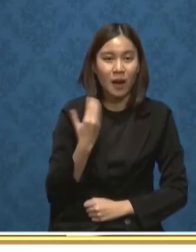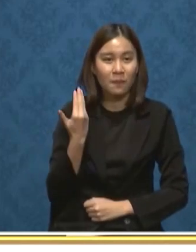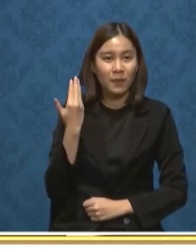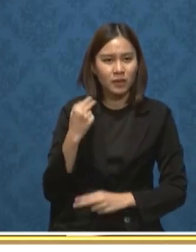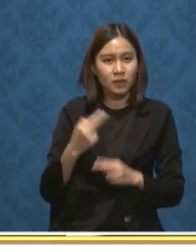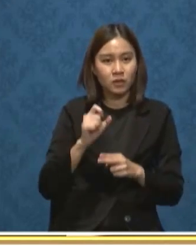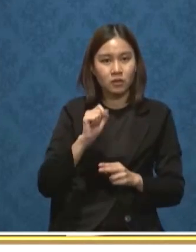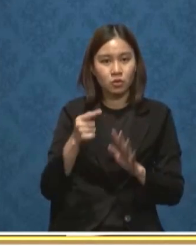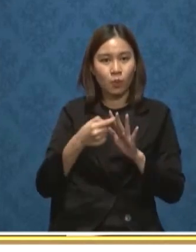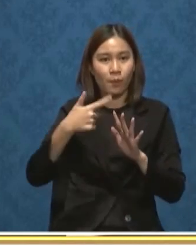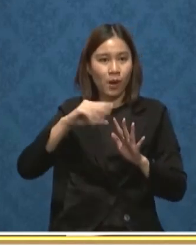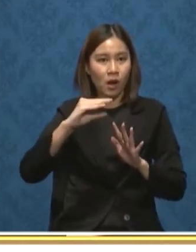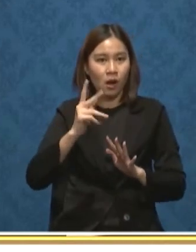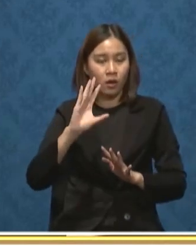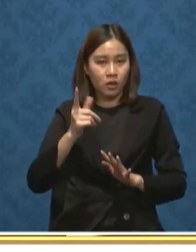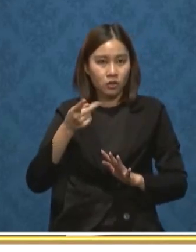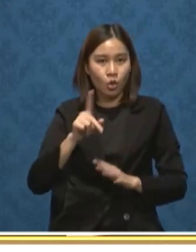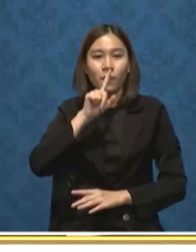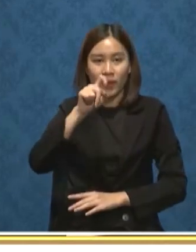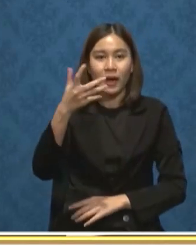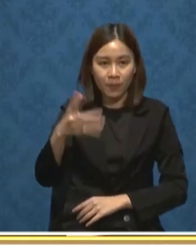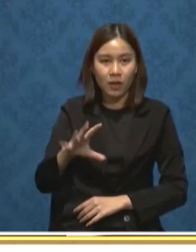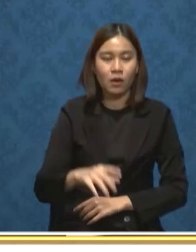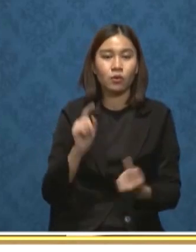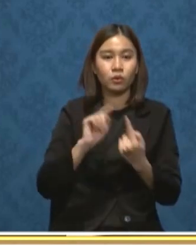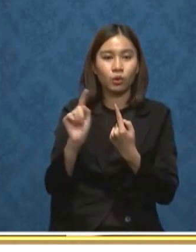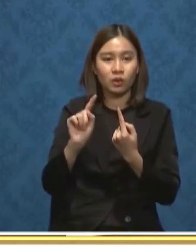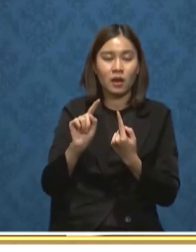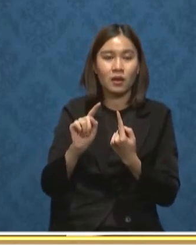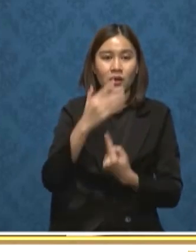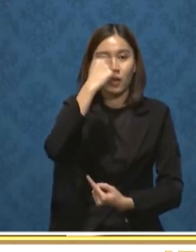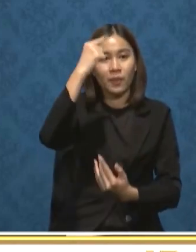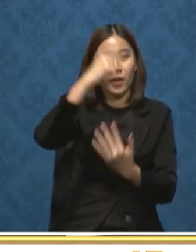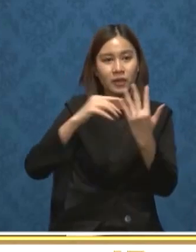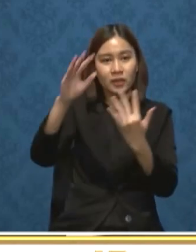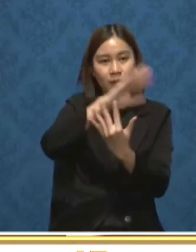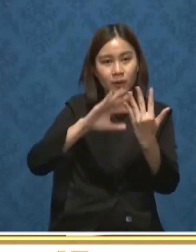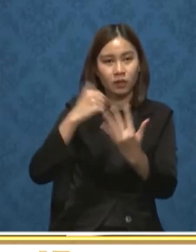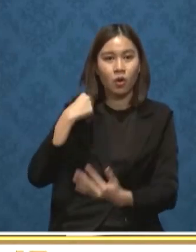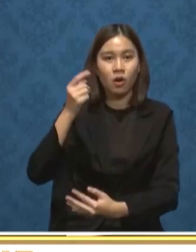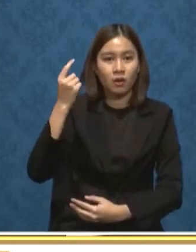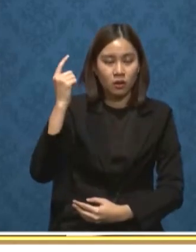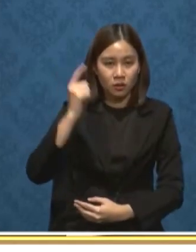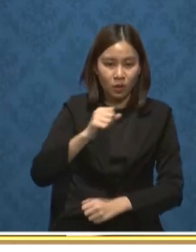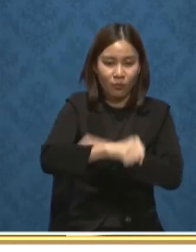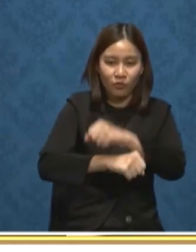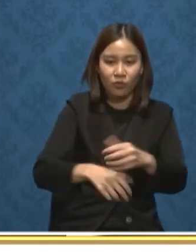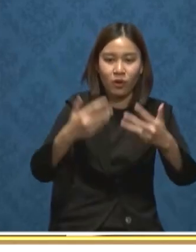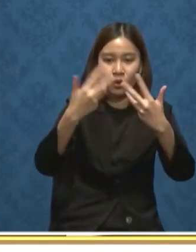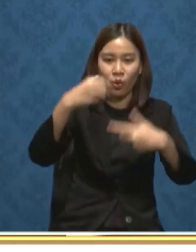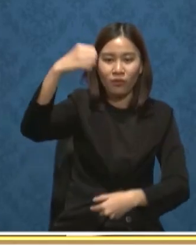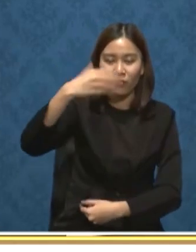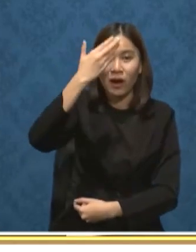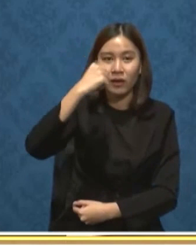คุสุบพระชวดสอสอของก้าวไก็ถามไปทีหนงแล้วว่าทำไมประเทศไยต้องมการก่อสร้างโยฟาที่เกินจำเป็น